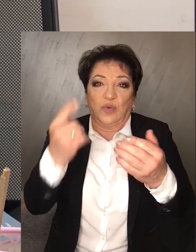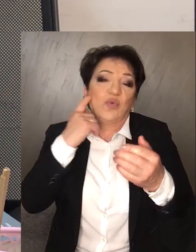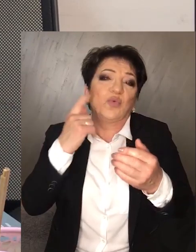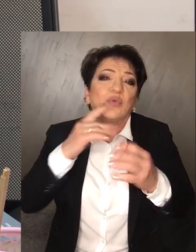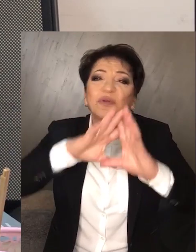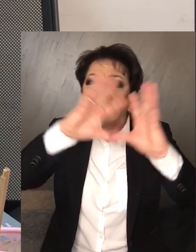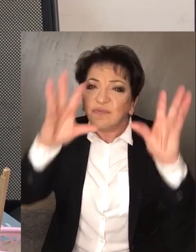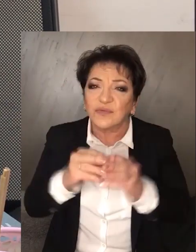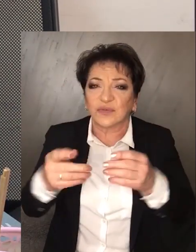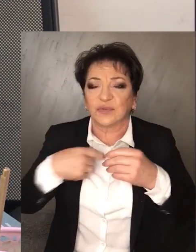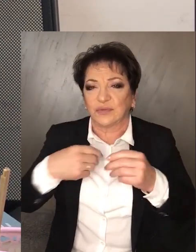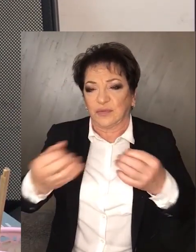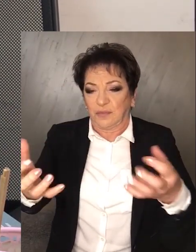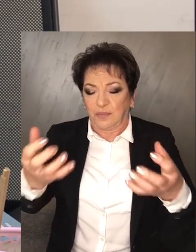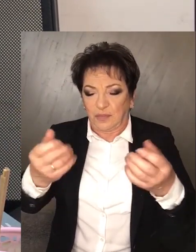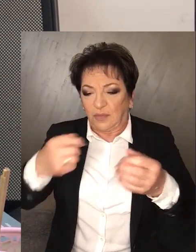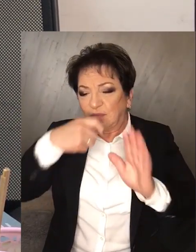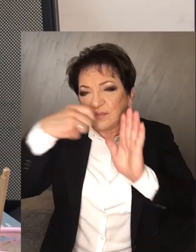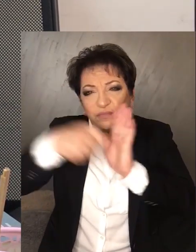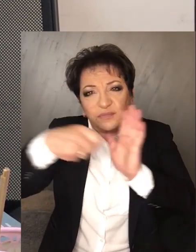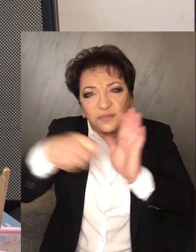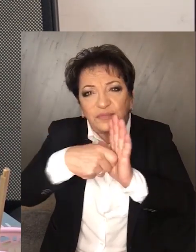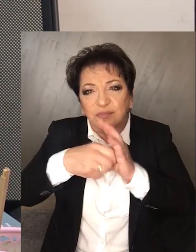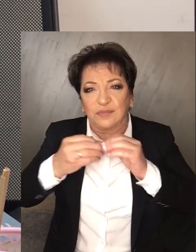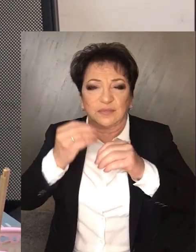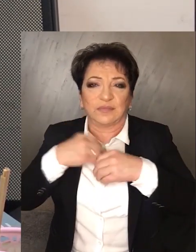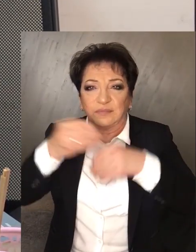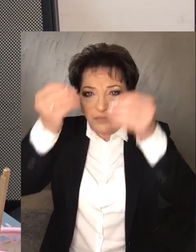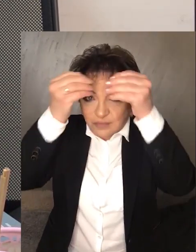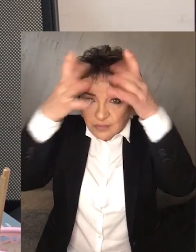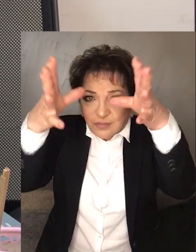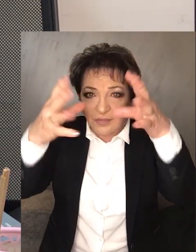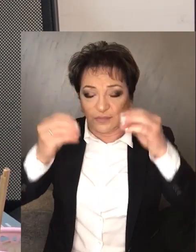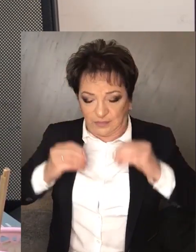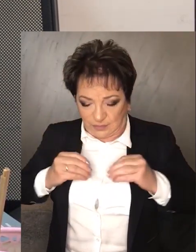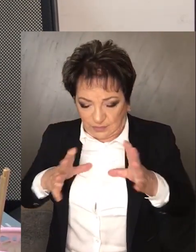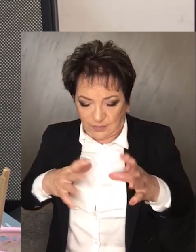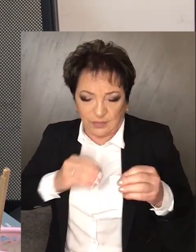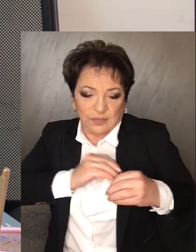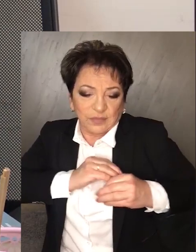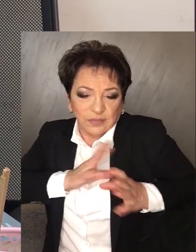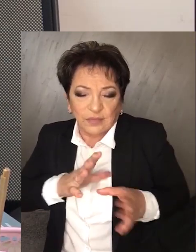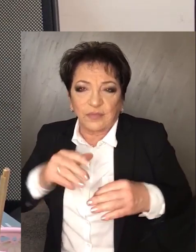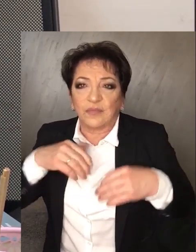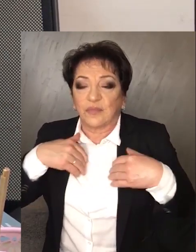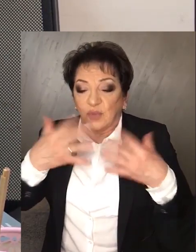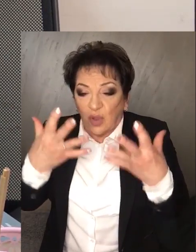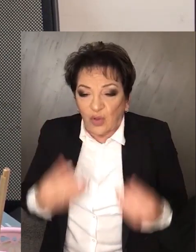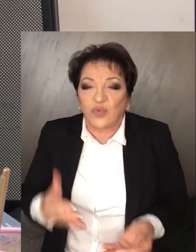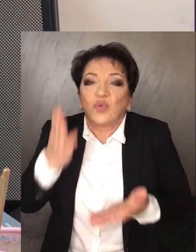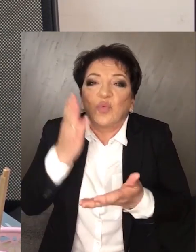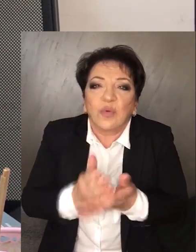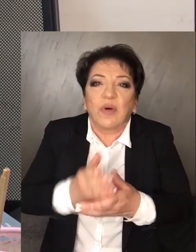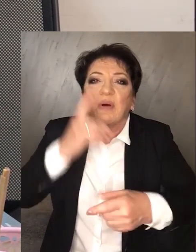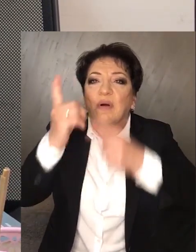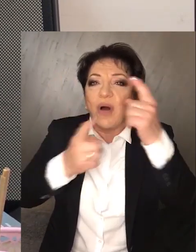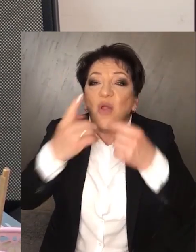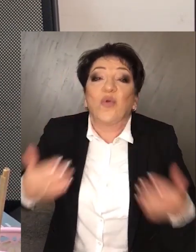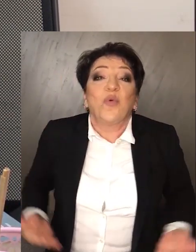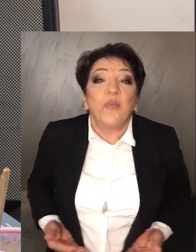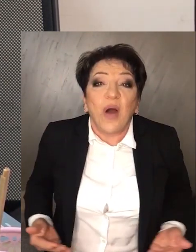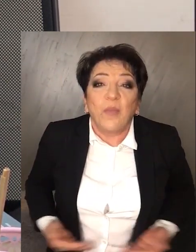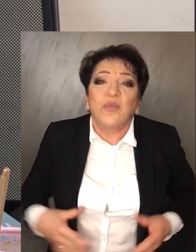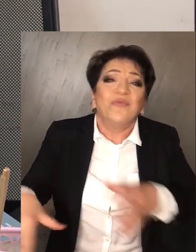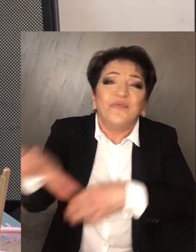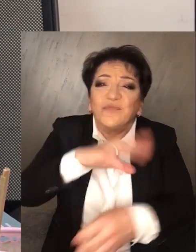այդ չգիտեմ, ամեն ինչը, այն ինչ որ կա հողը կարա տա ծաղիկին, ես ստացել եմ այդ ամեն ինչը։ Ու ես այսօր կամ, ես